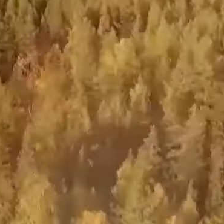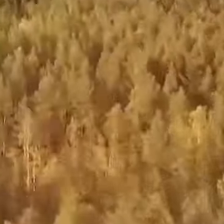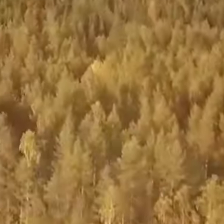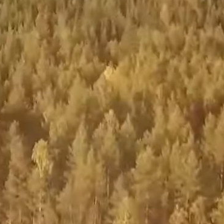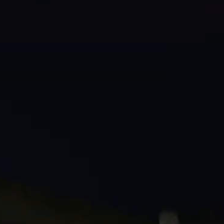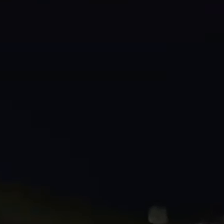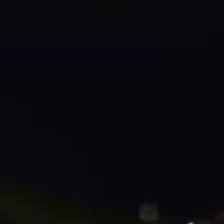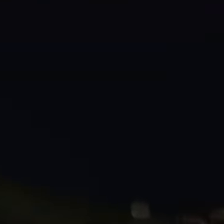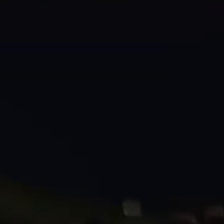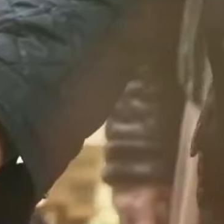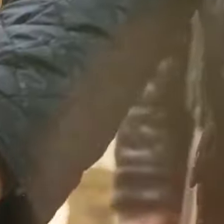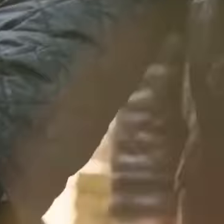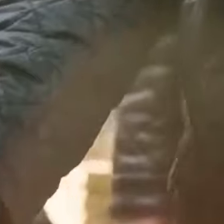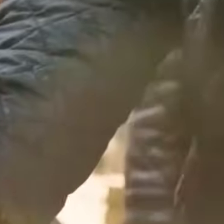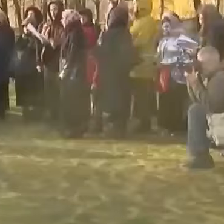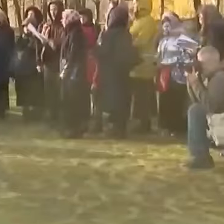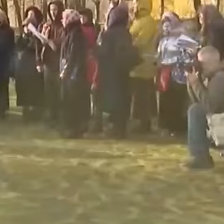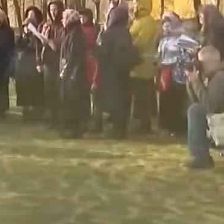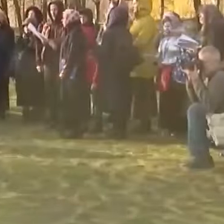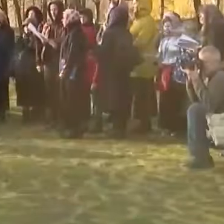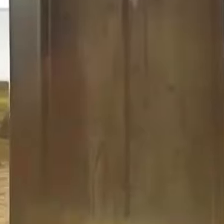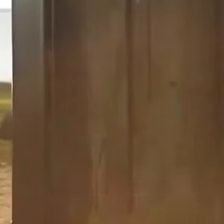Сложность. Богатство.